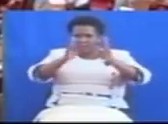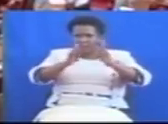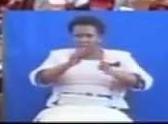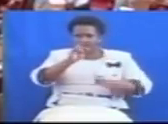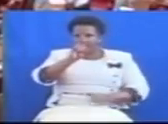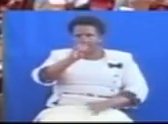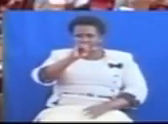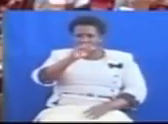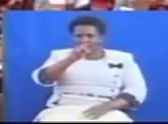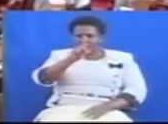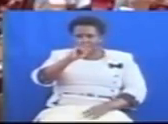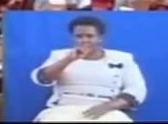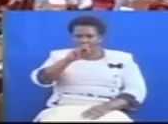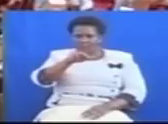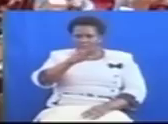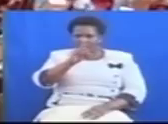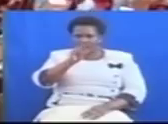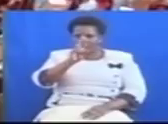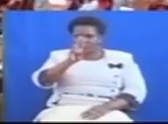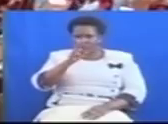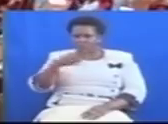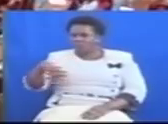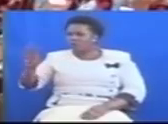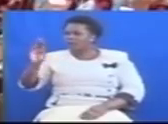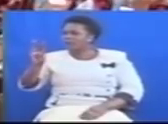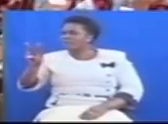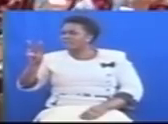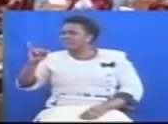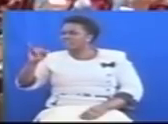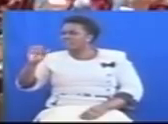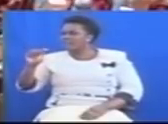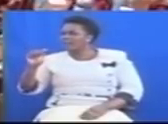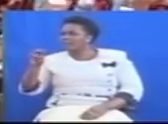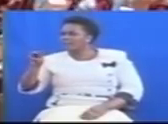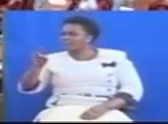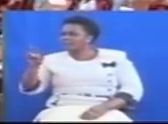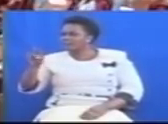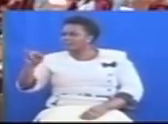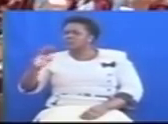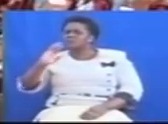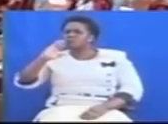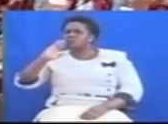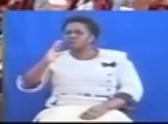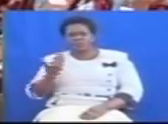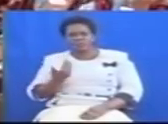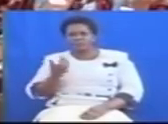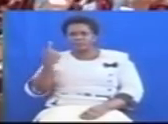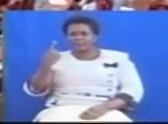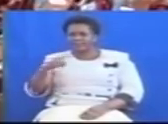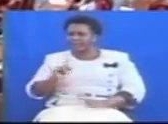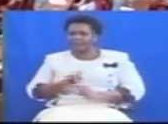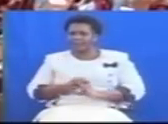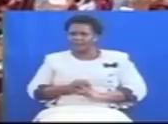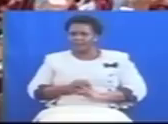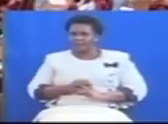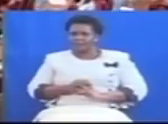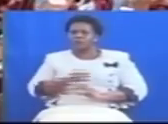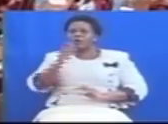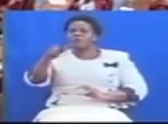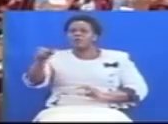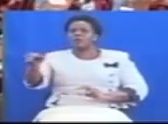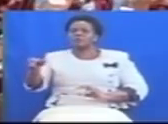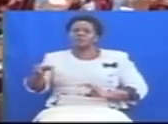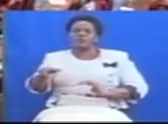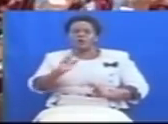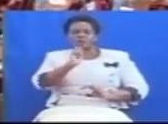na Sangatini ni muhimu sana kwa wakazi wa jimbo la Kuranga na Kigamboni. Je, ni lini barabara hiyo itajengwa kwa kiwango cha lami? Swali